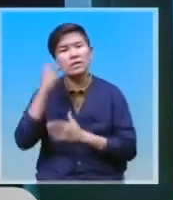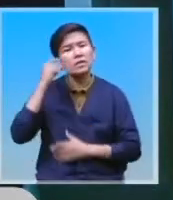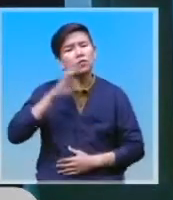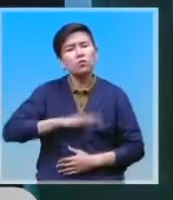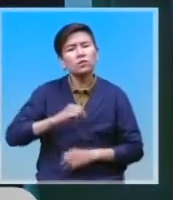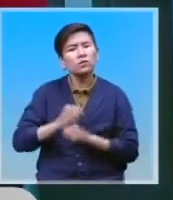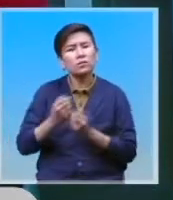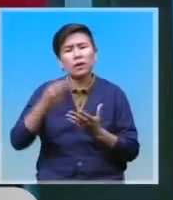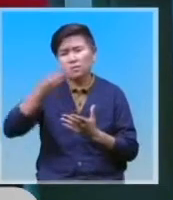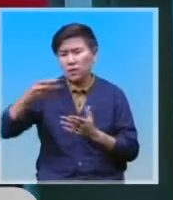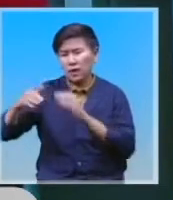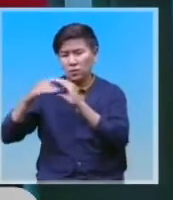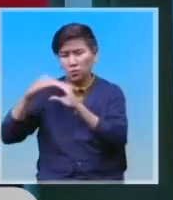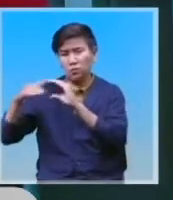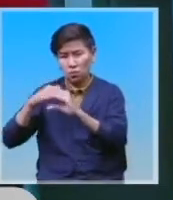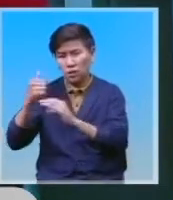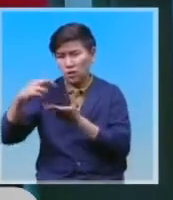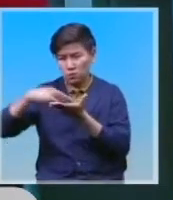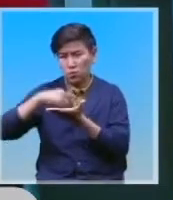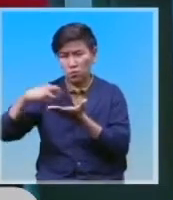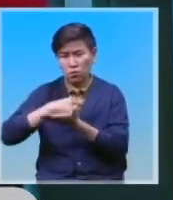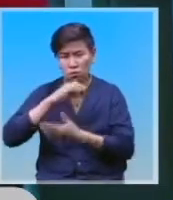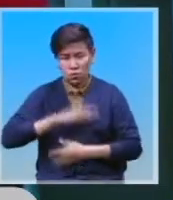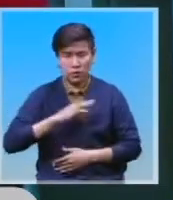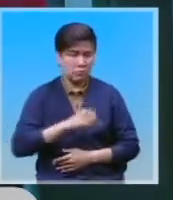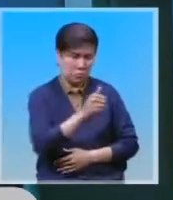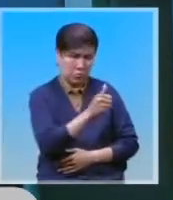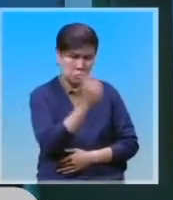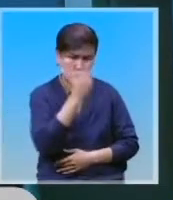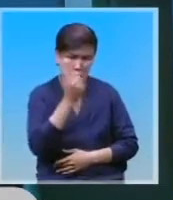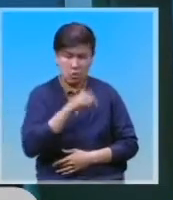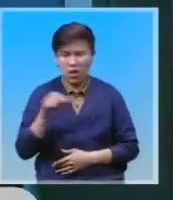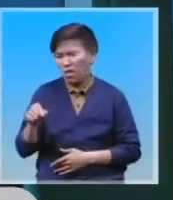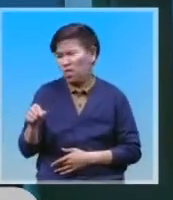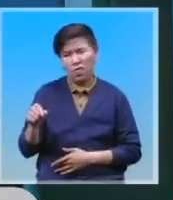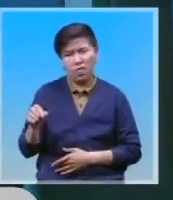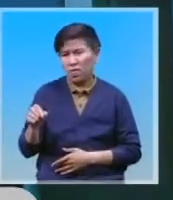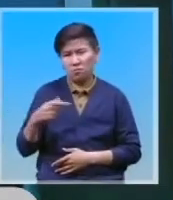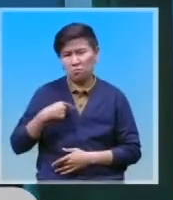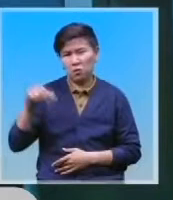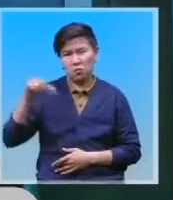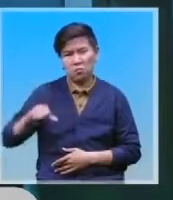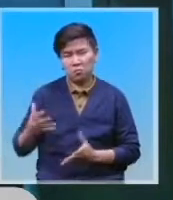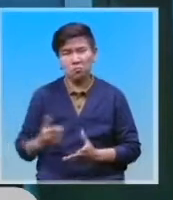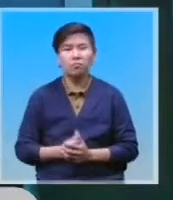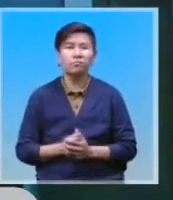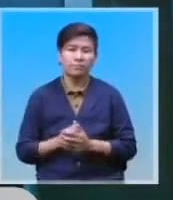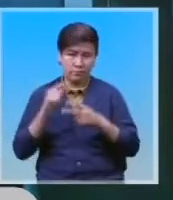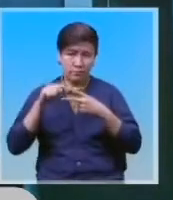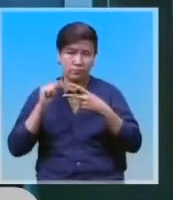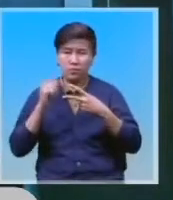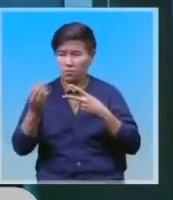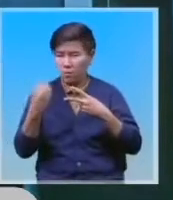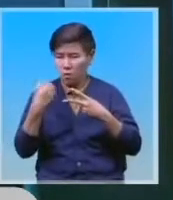เล่ากันเข้ามาได้นะครับ ใช่ส่งผ่านความเห็นมาได้คือรู้สึกชอบดีดูแล้วเป็นภาพที่สดใสสำหรับเมืองท่องเที่ยวหรือว่